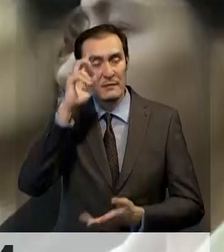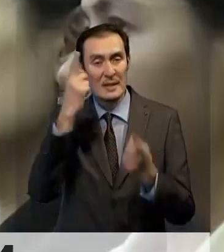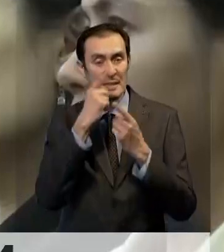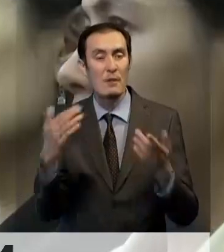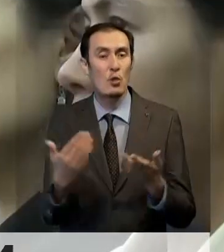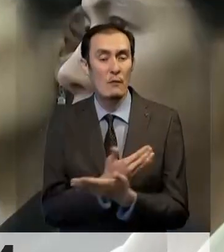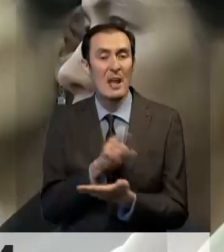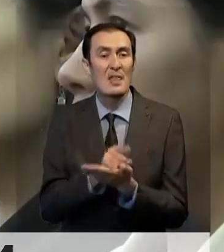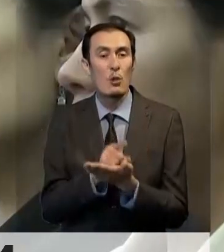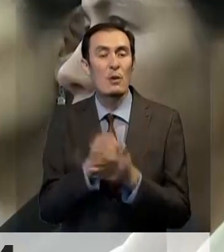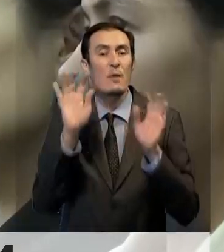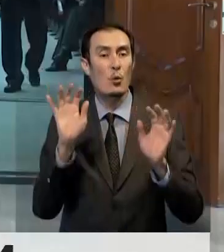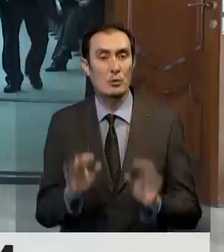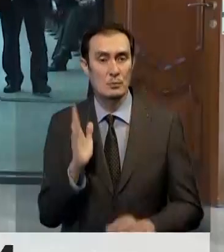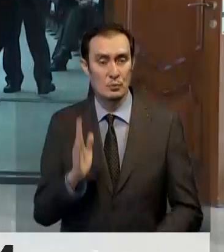анонсировал новый налоговый кодекс.